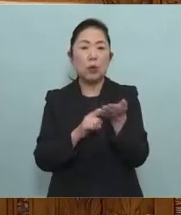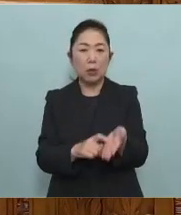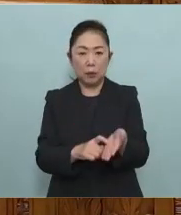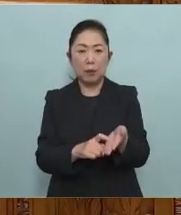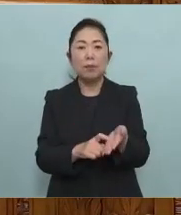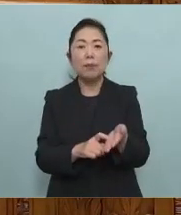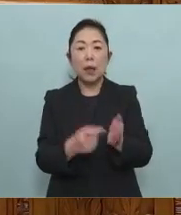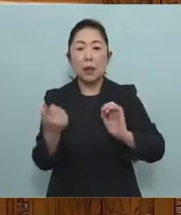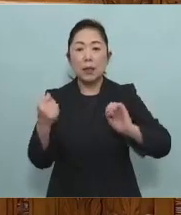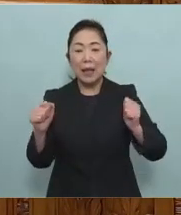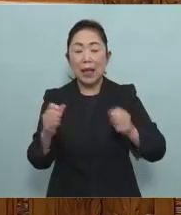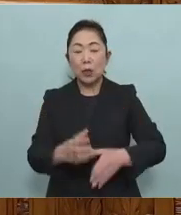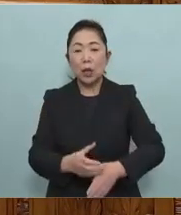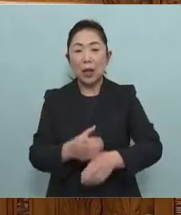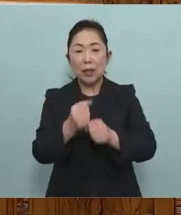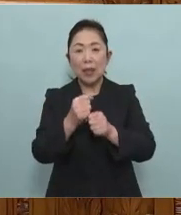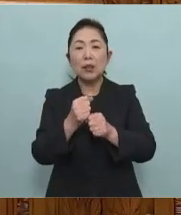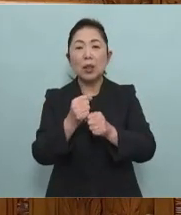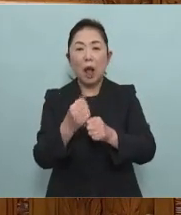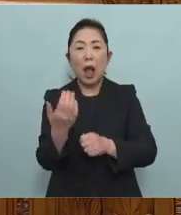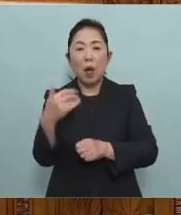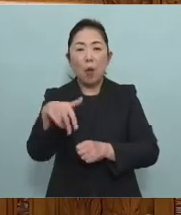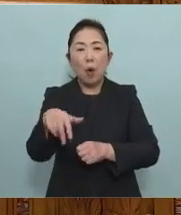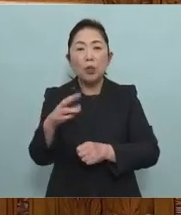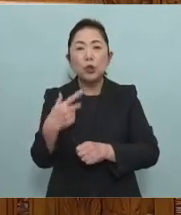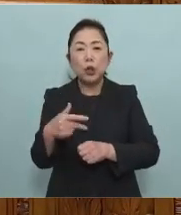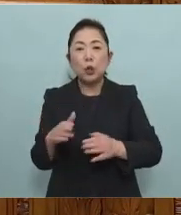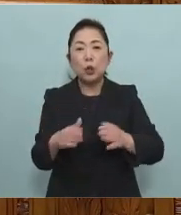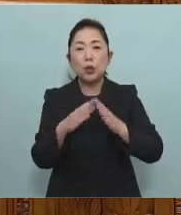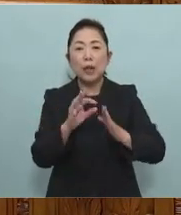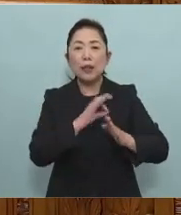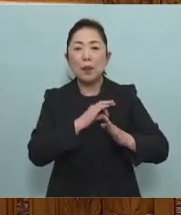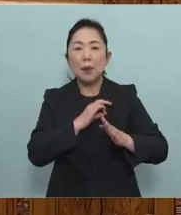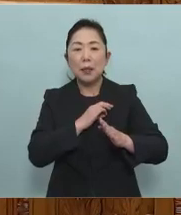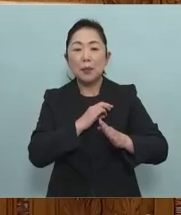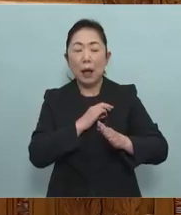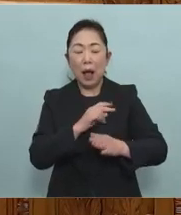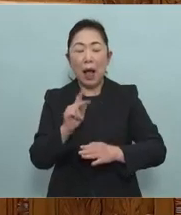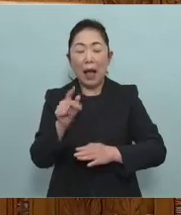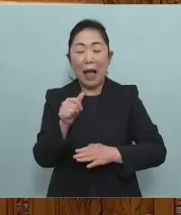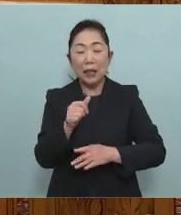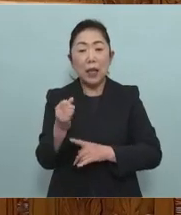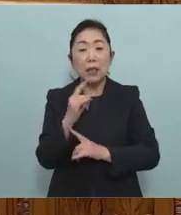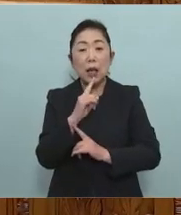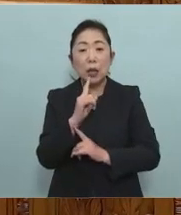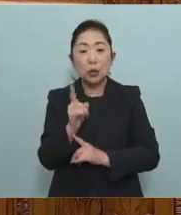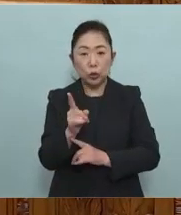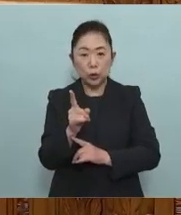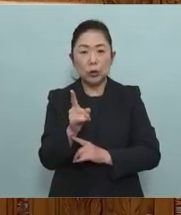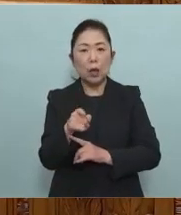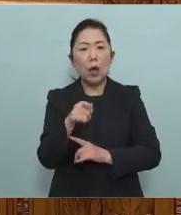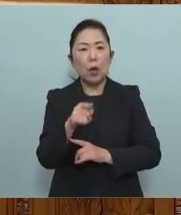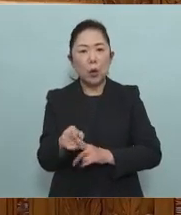優の方々が結成したボイクションの設立メンバー海田優子氏によりますと、インボイス制度の導入で声優のう